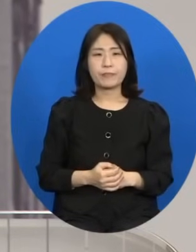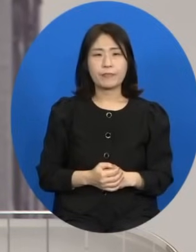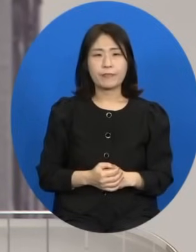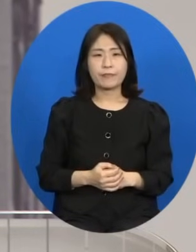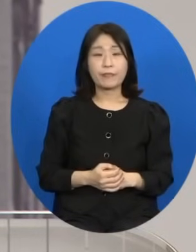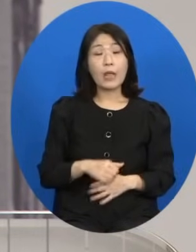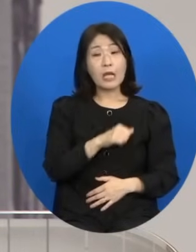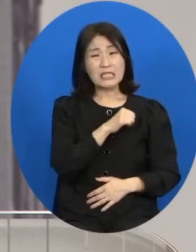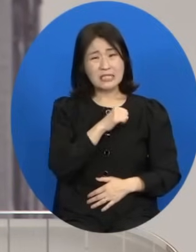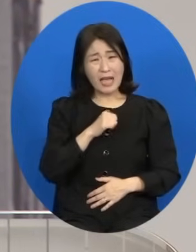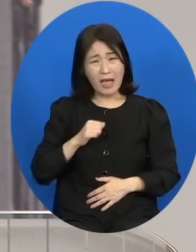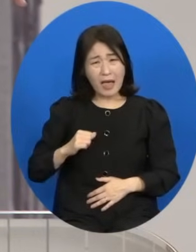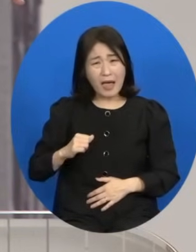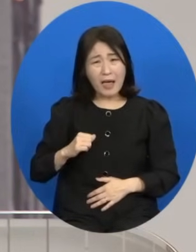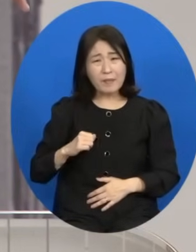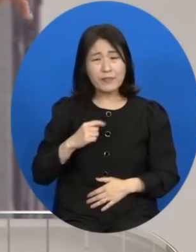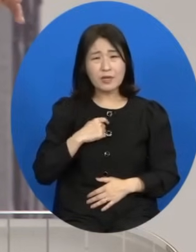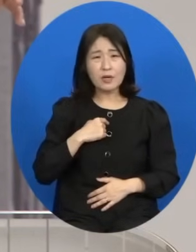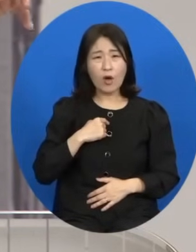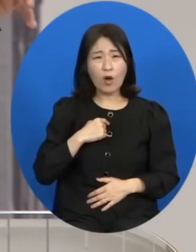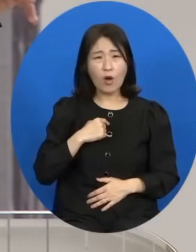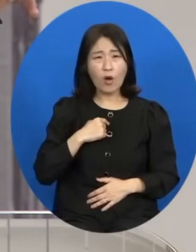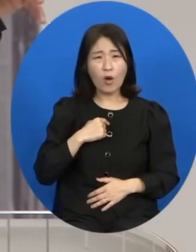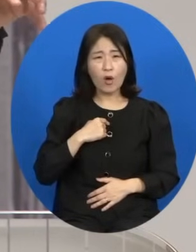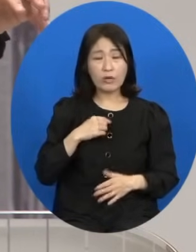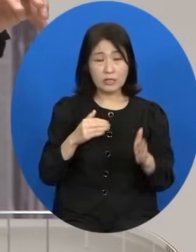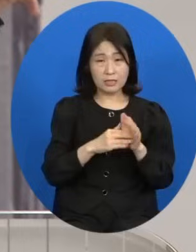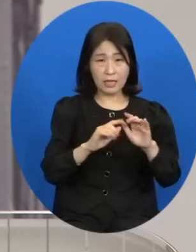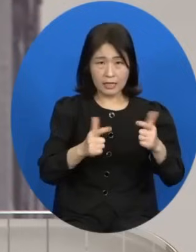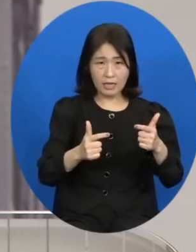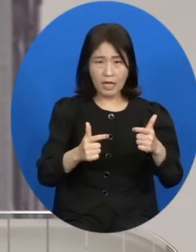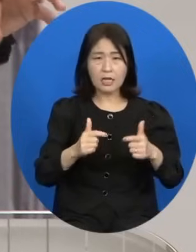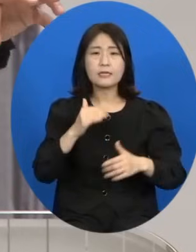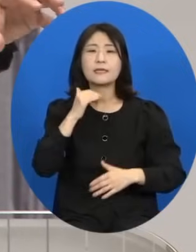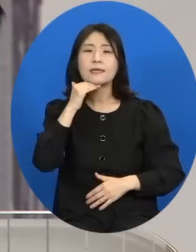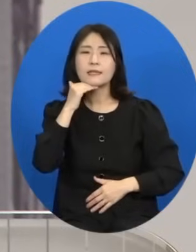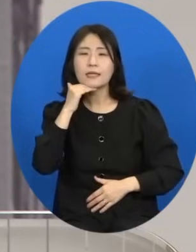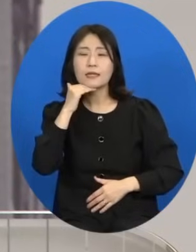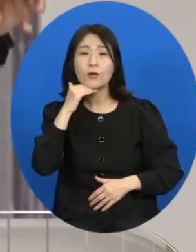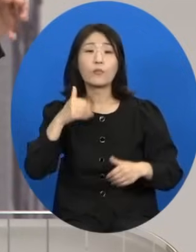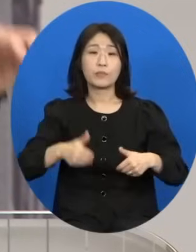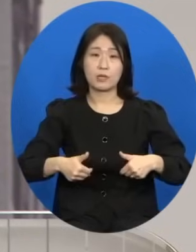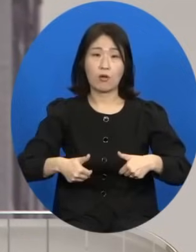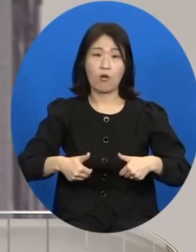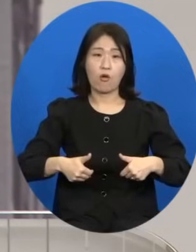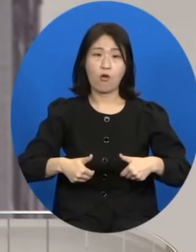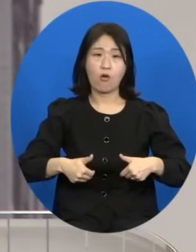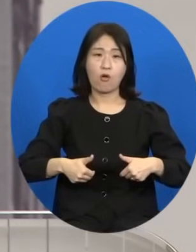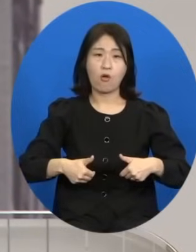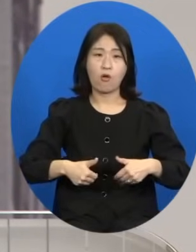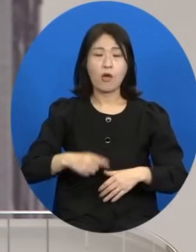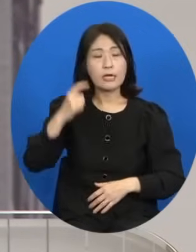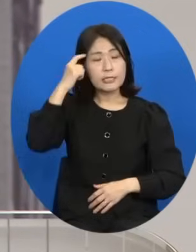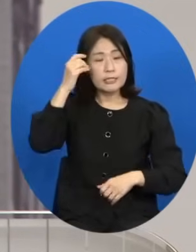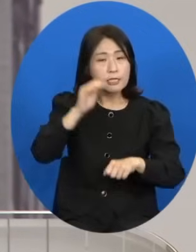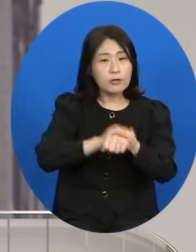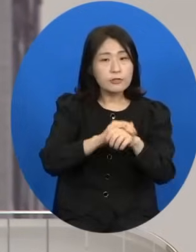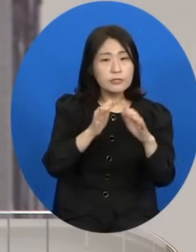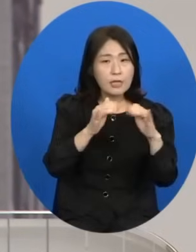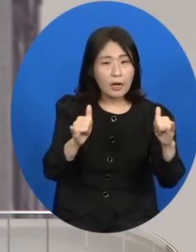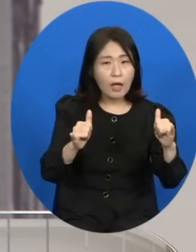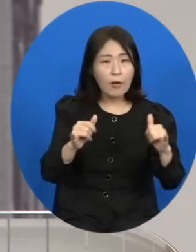아니고요이 끝에 뭐가 있는지 아니까 기다리는 거예 그 사람이 지혜로운 자고 지혜로운 자는 참고